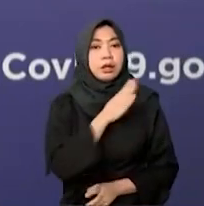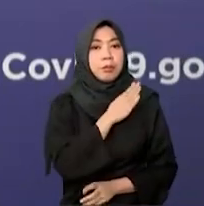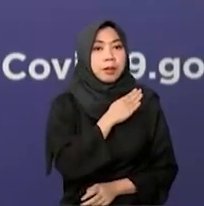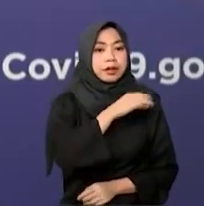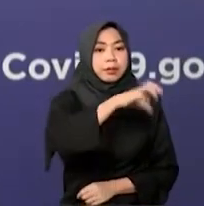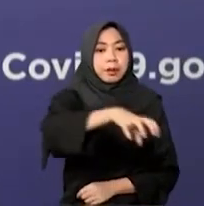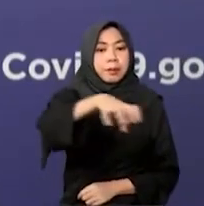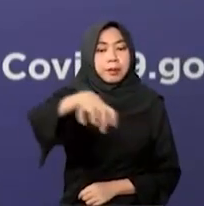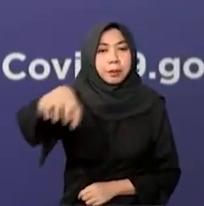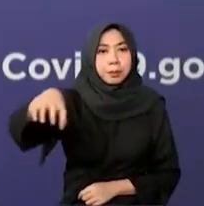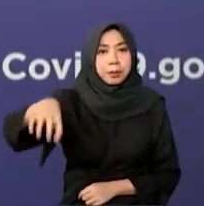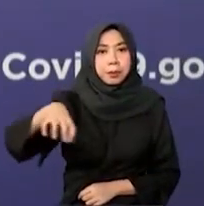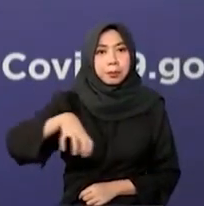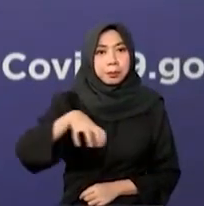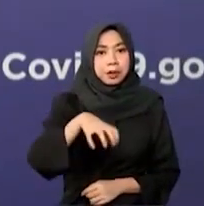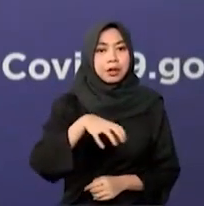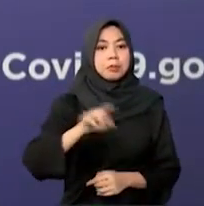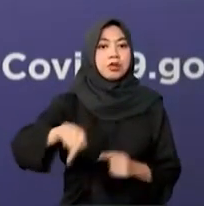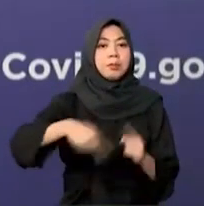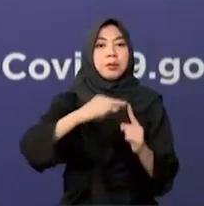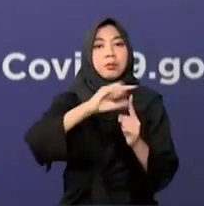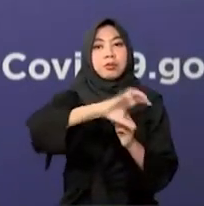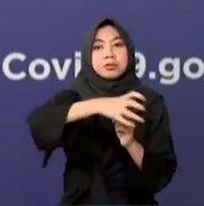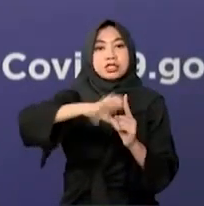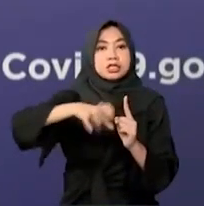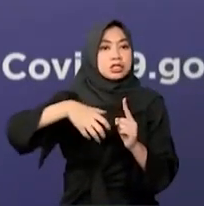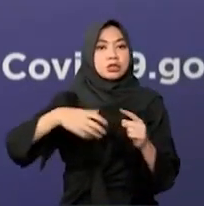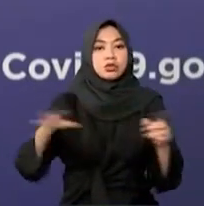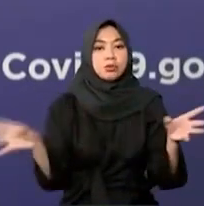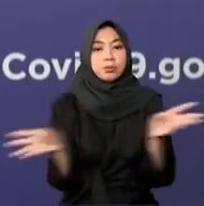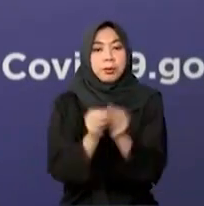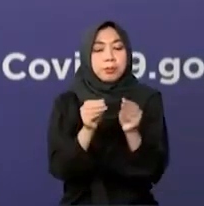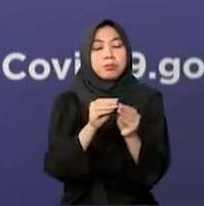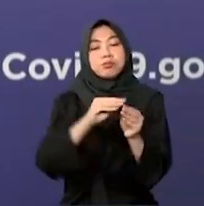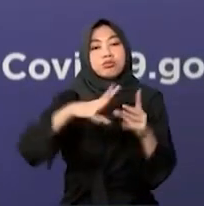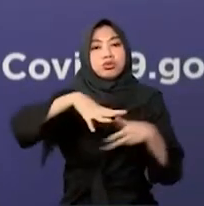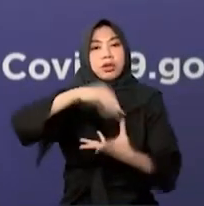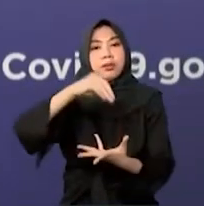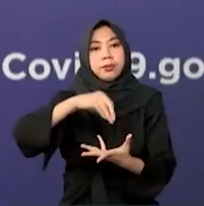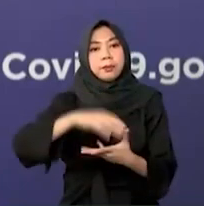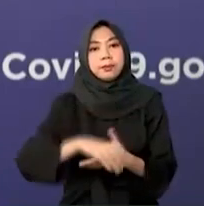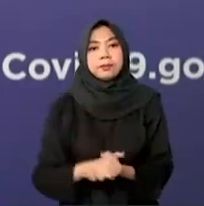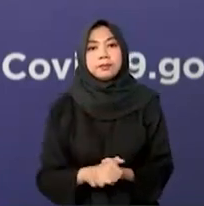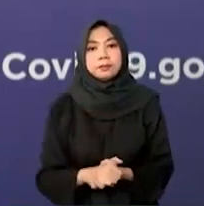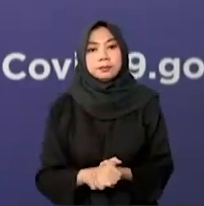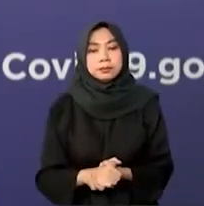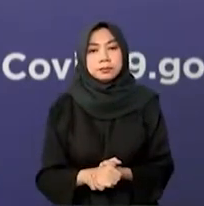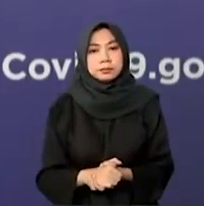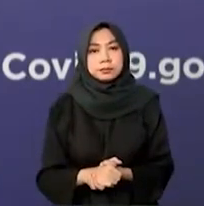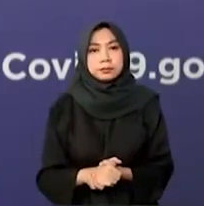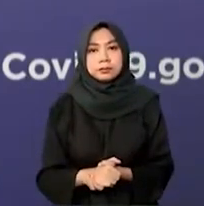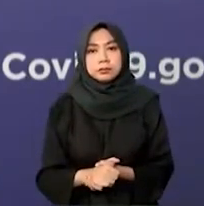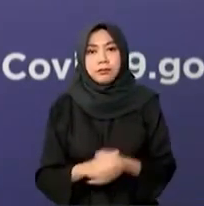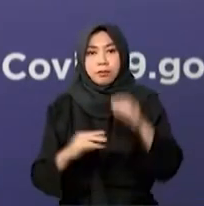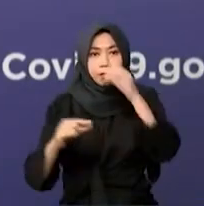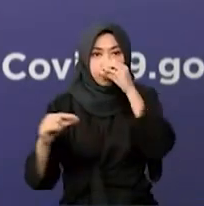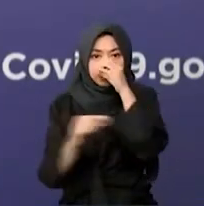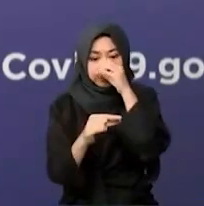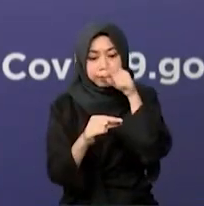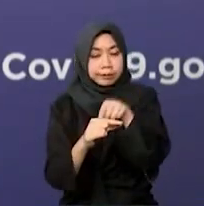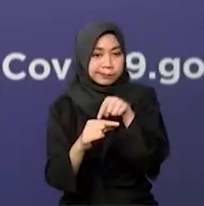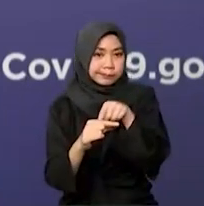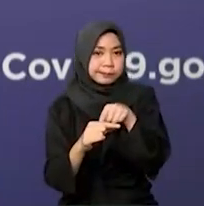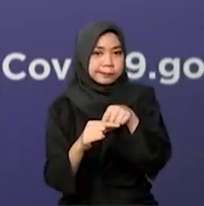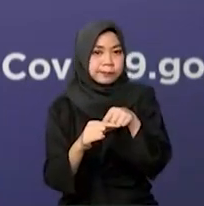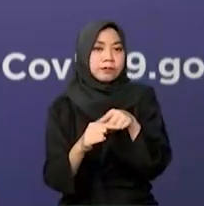kabupaten-kota ke provinsi dan seterusnya pusat spesimen yang telah kita periksa